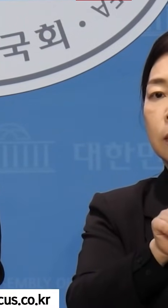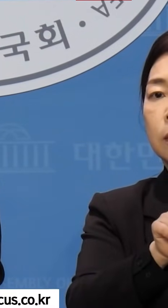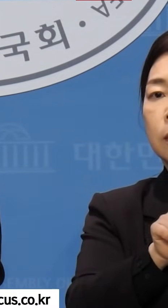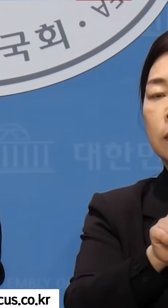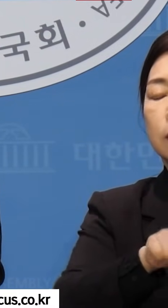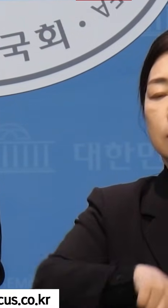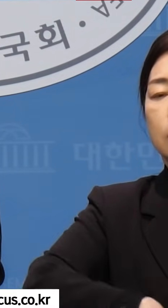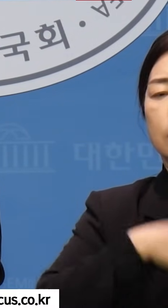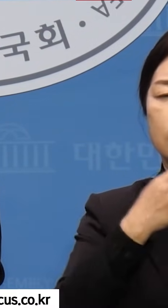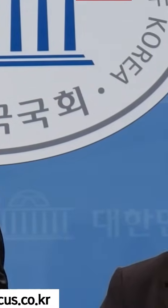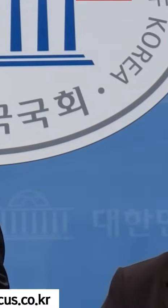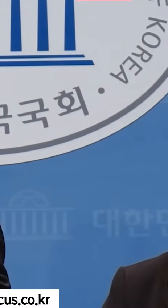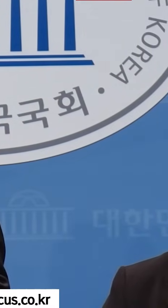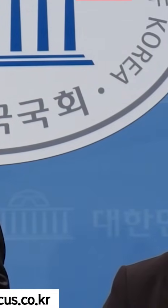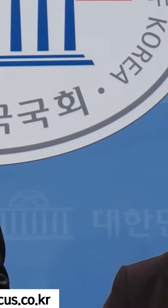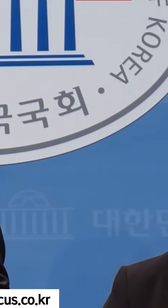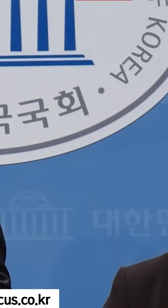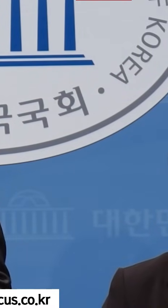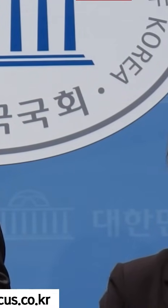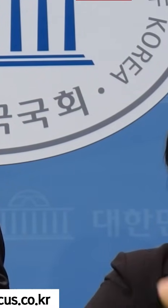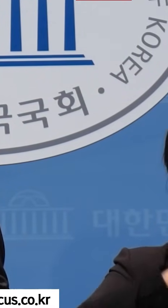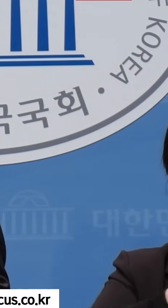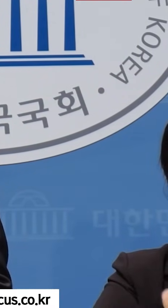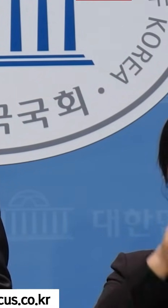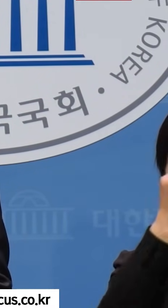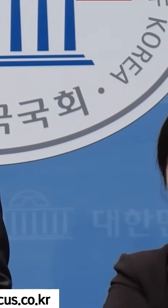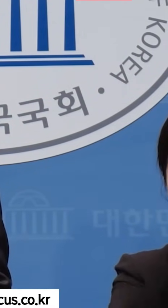자폭하는 셈입니다. 규탄 성명서.